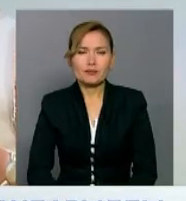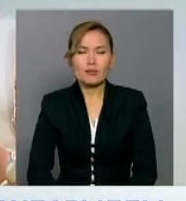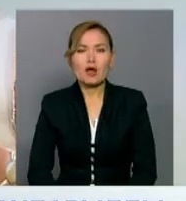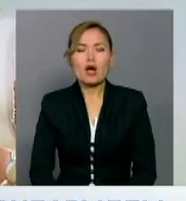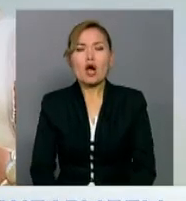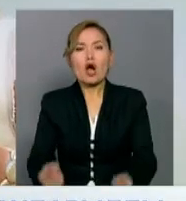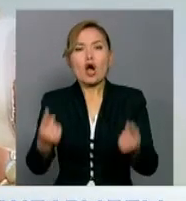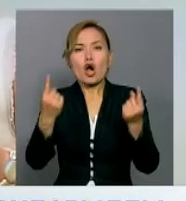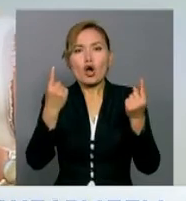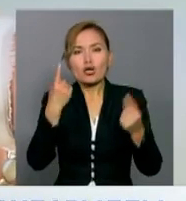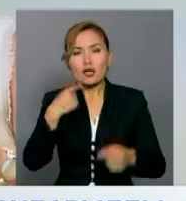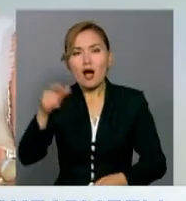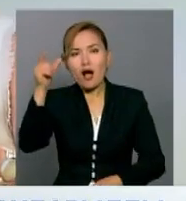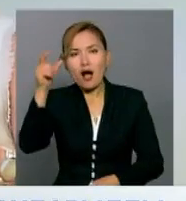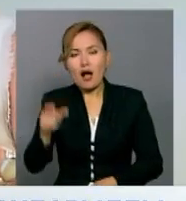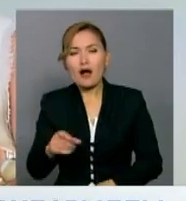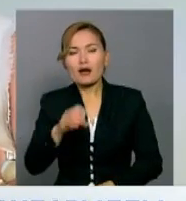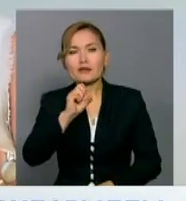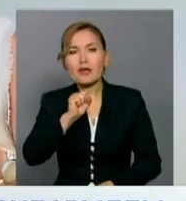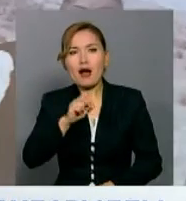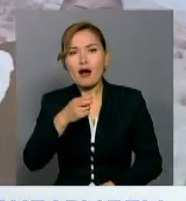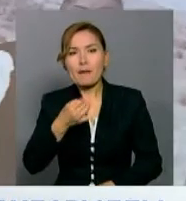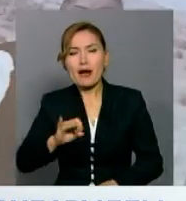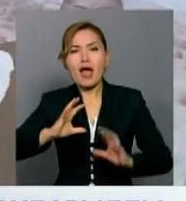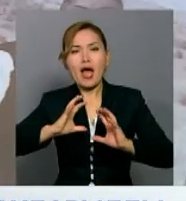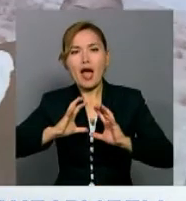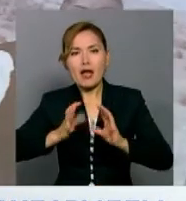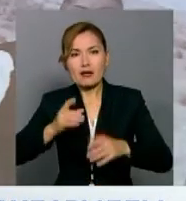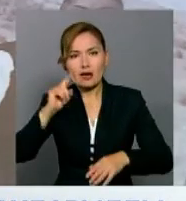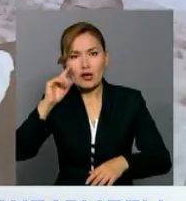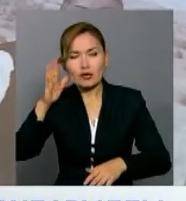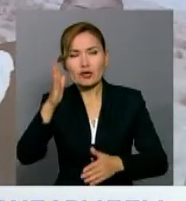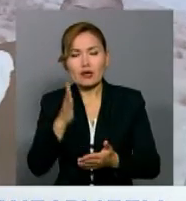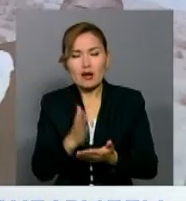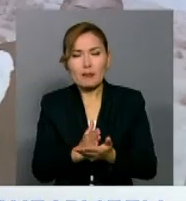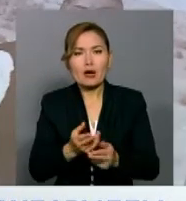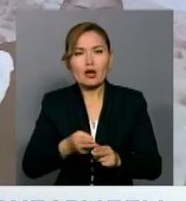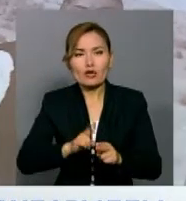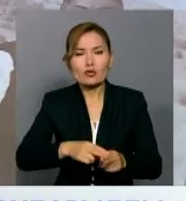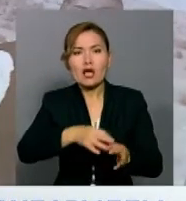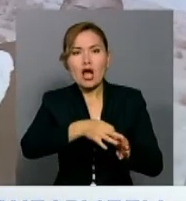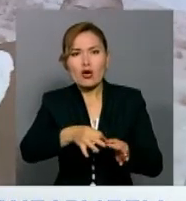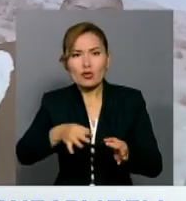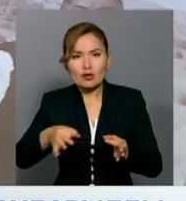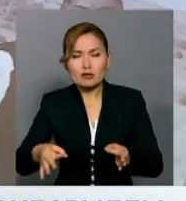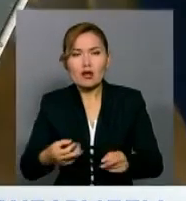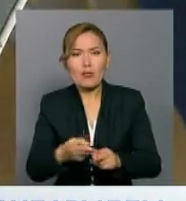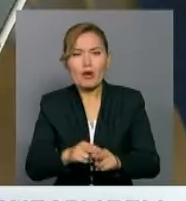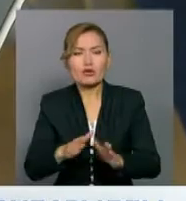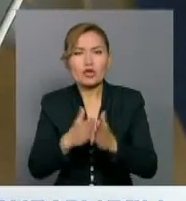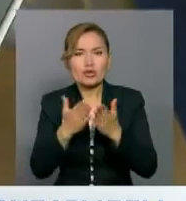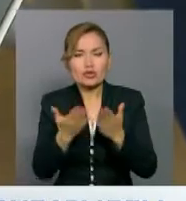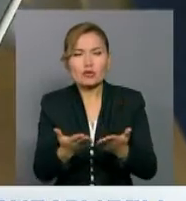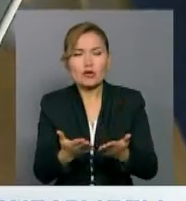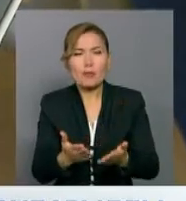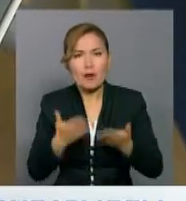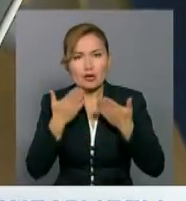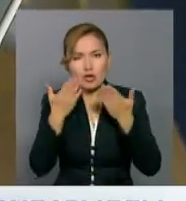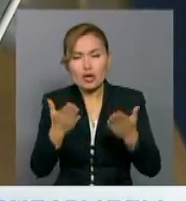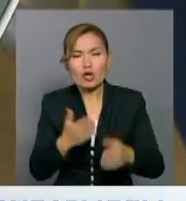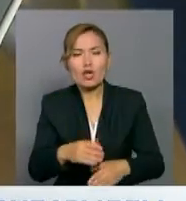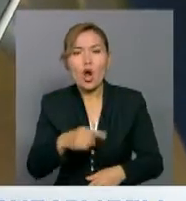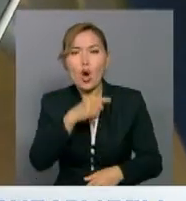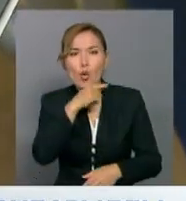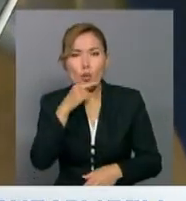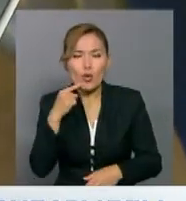Ұлтымыздың ұлы ақыны Абай әлемге әйгілі тұлға. Оның шығармалары жер жүзінің түкпір-түкпіріне таралған. Бір ғана қара сөздері орыс, ағылшын, француз